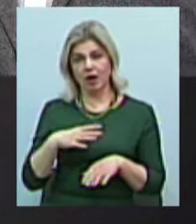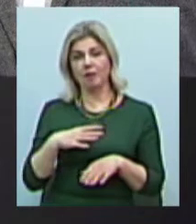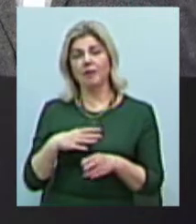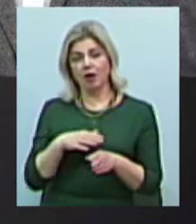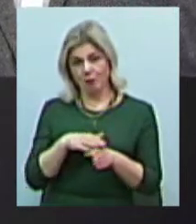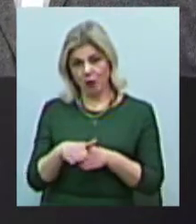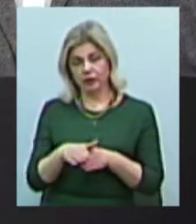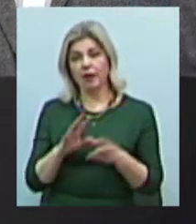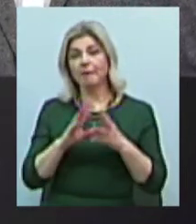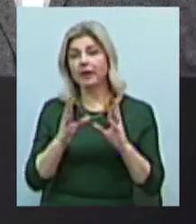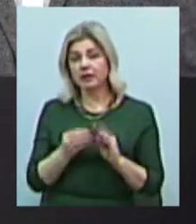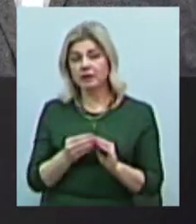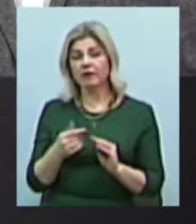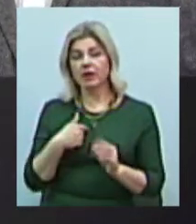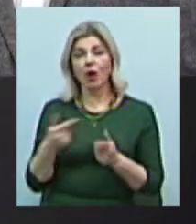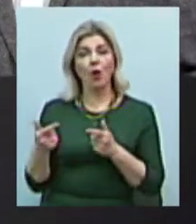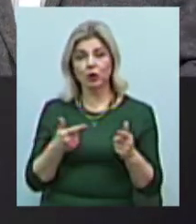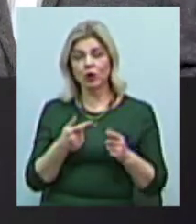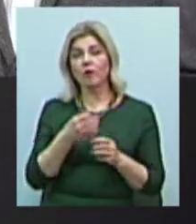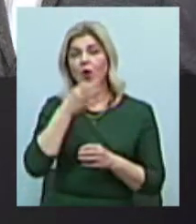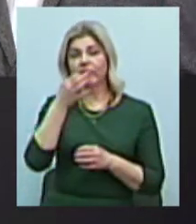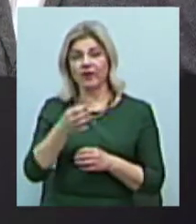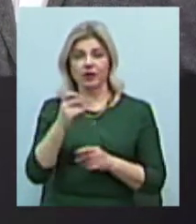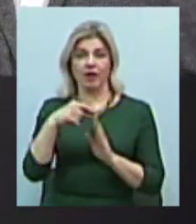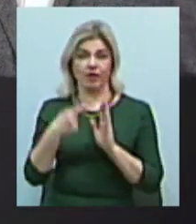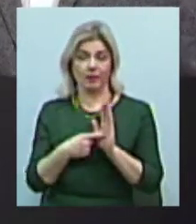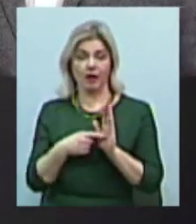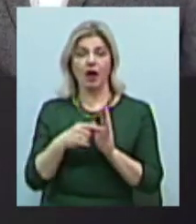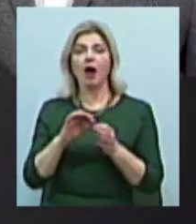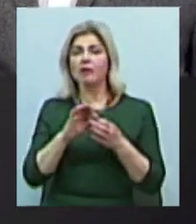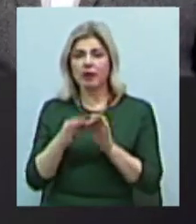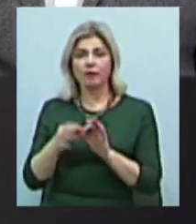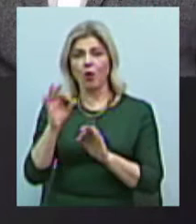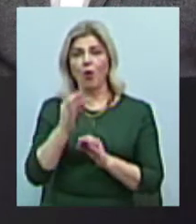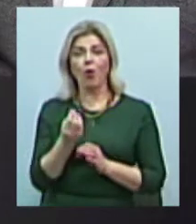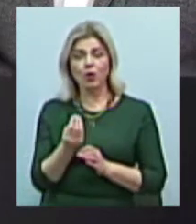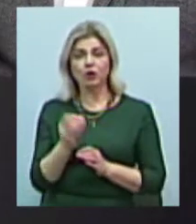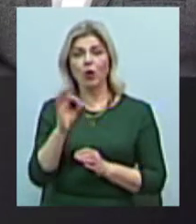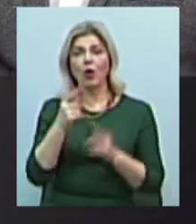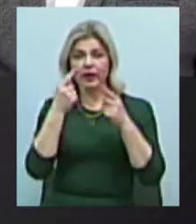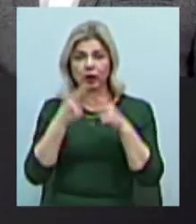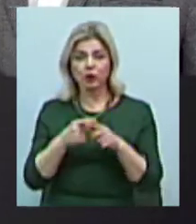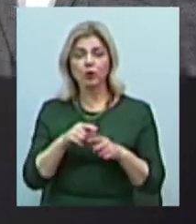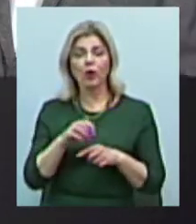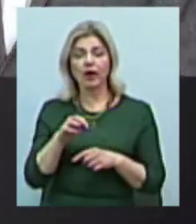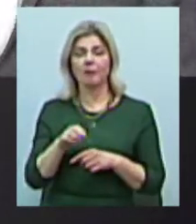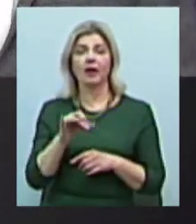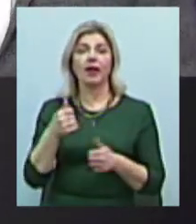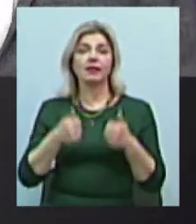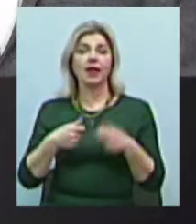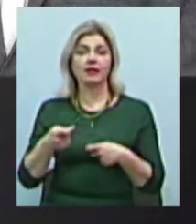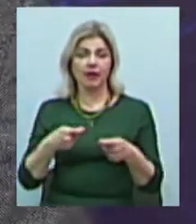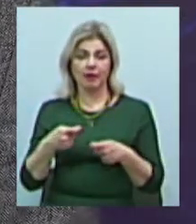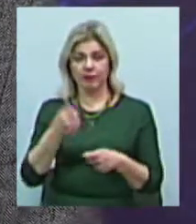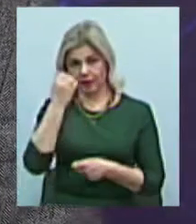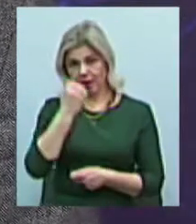В принципі, готовий відповідати на питання більш детально по коштам, по технологіям, по тендерам.